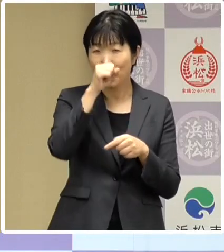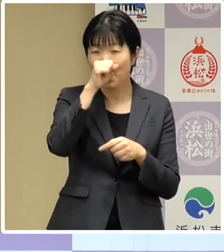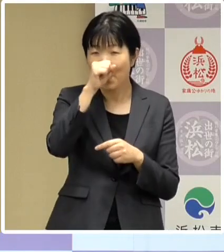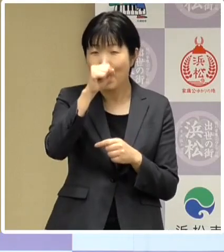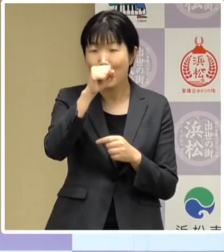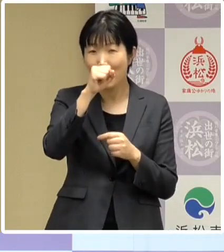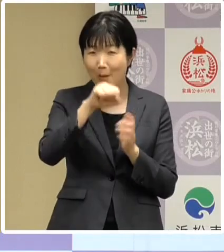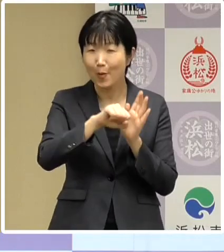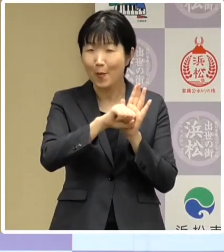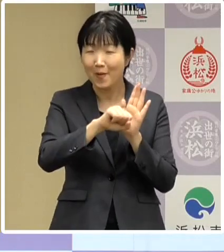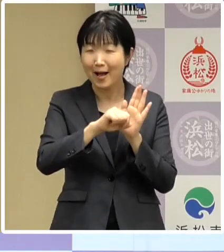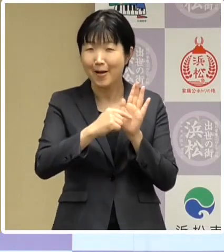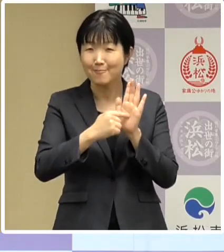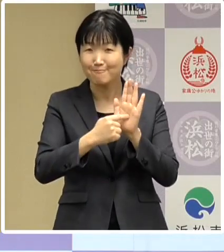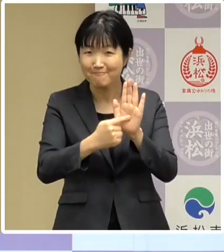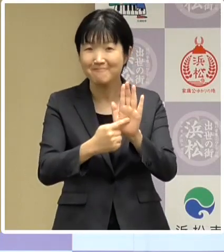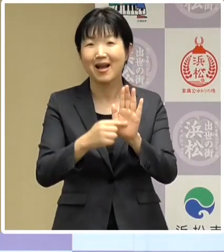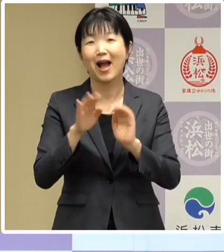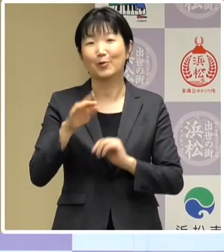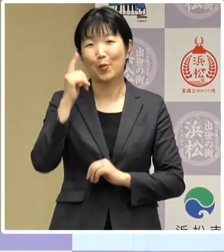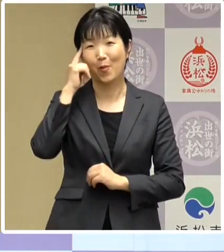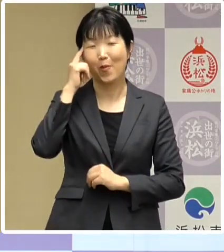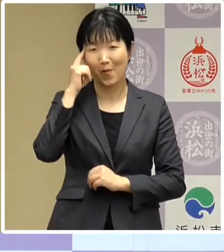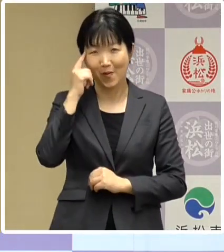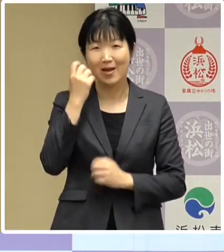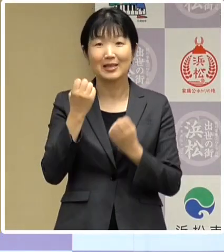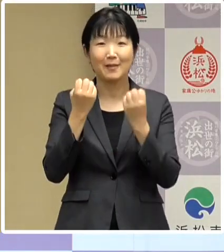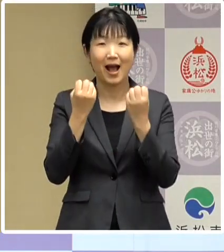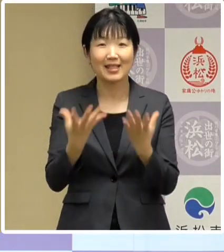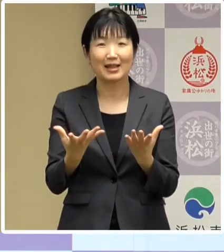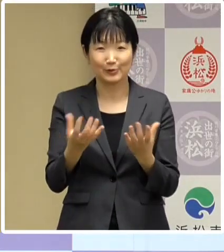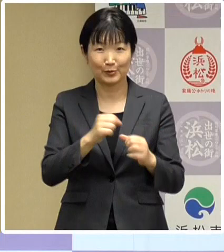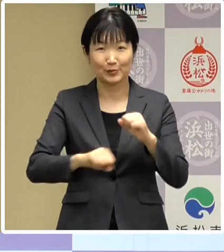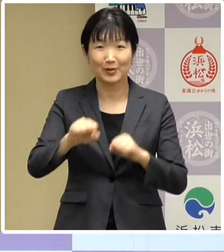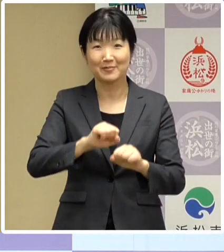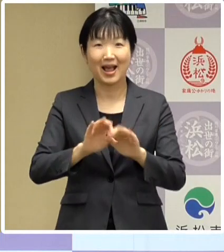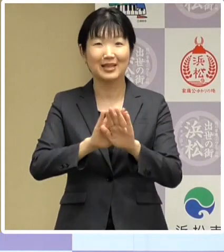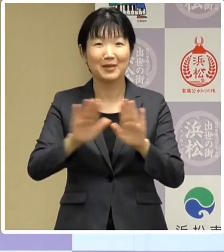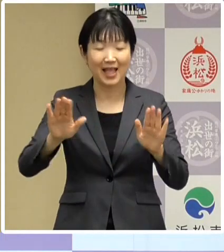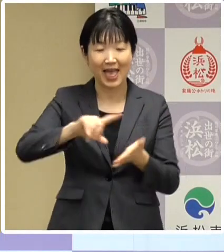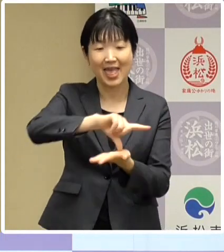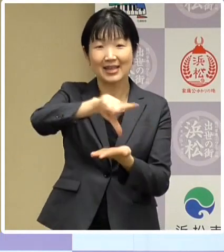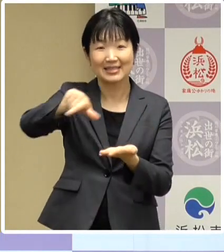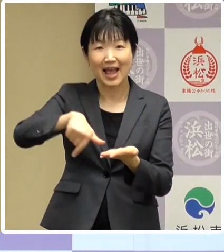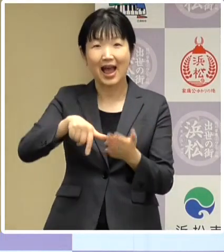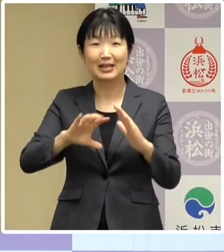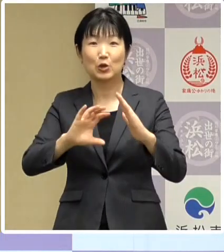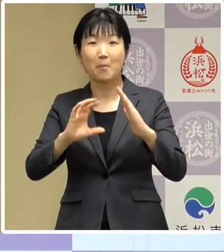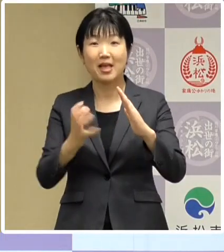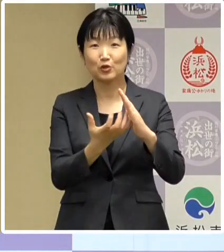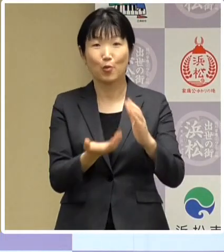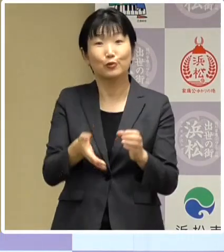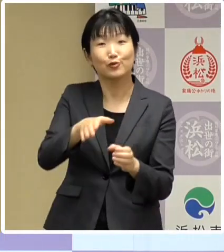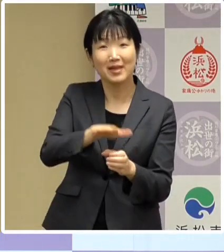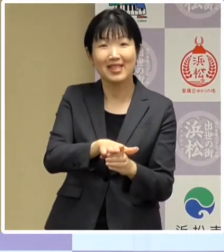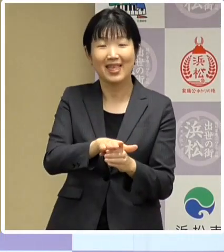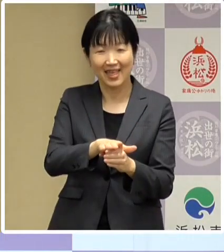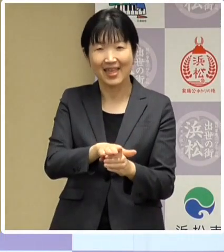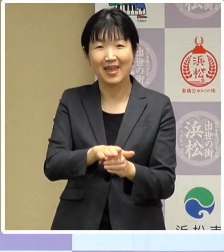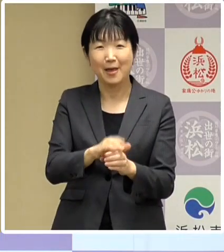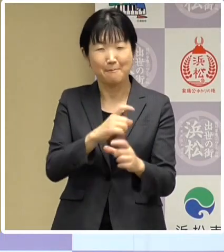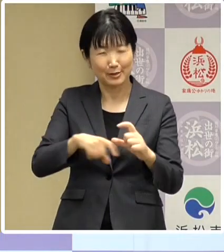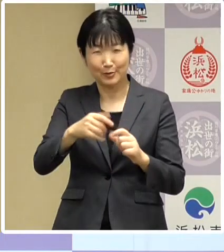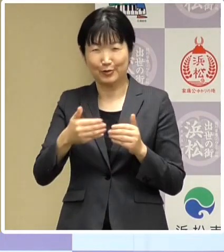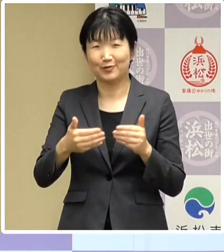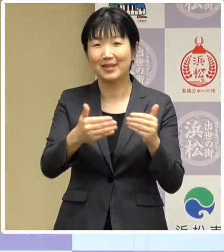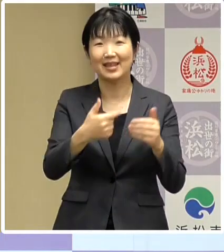めてますので、まあ新たに取り組み始めたエリアリノベーションを含めてですね、さらにこれを進化をさせていっていただきた